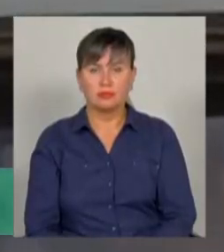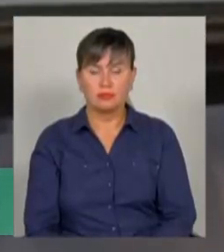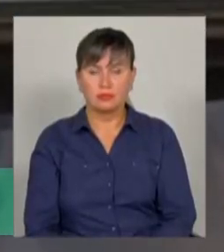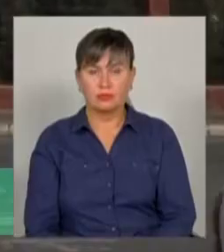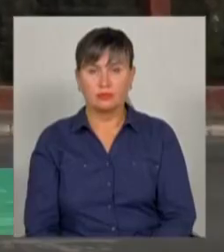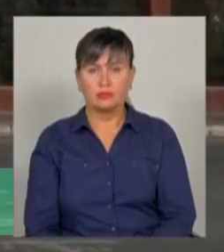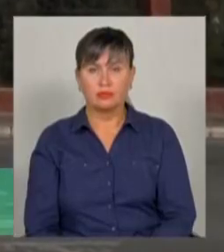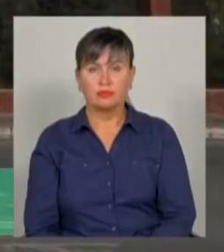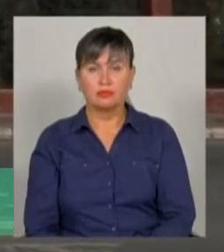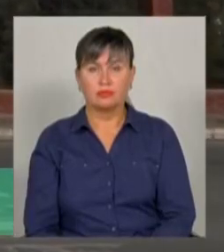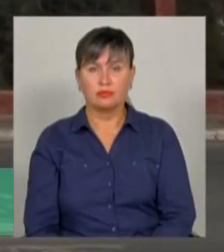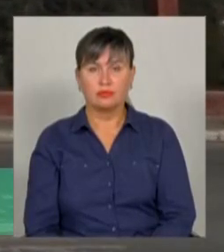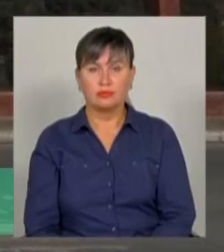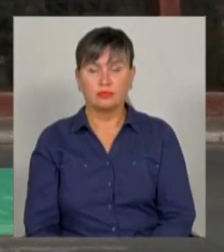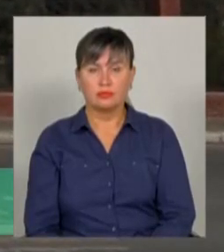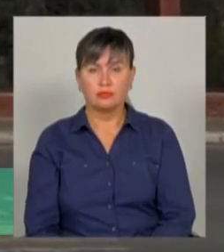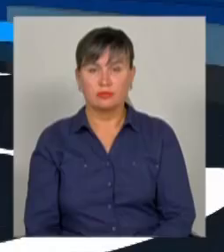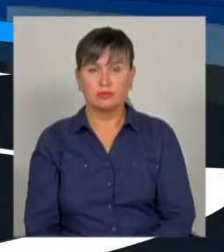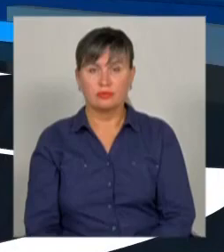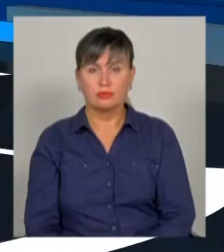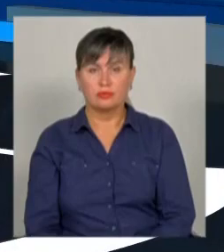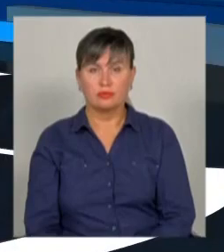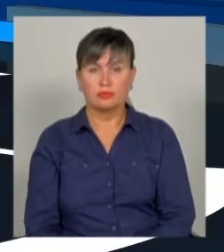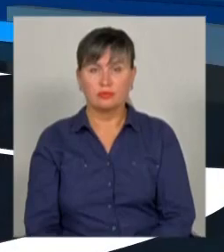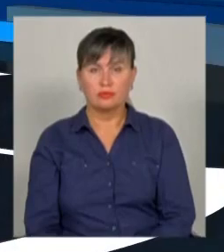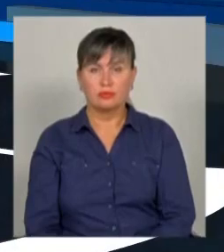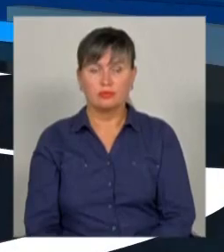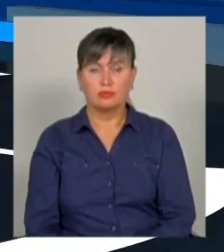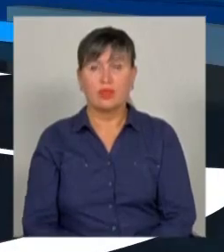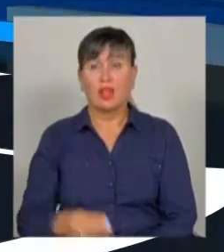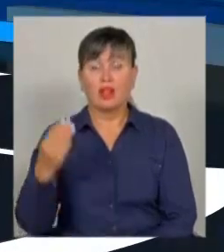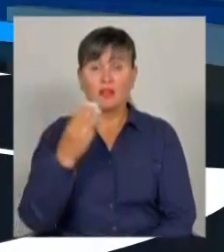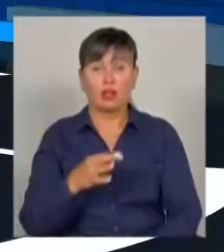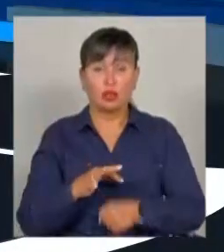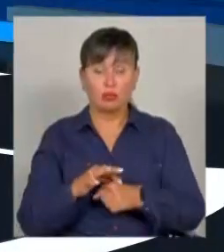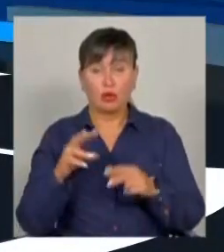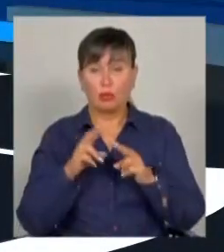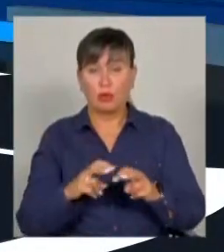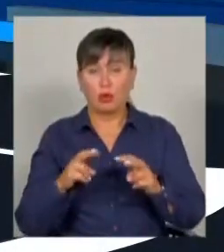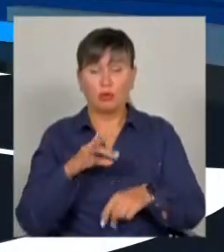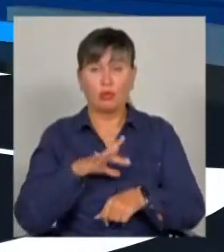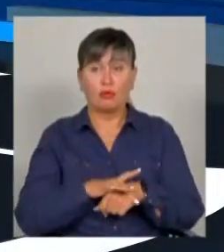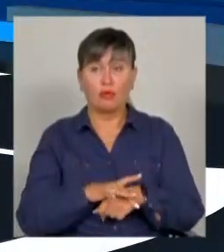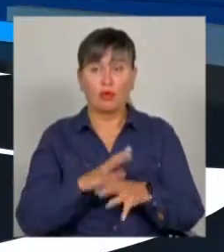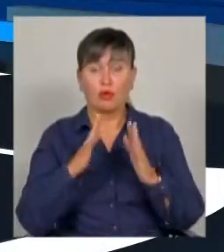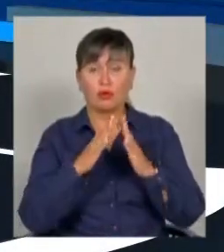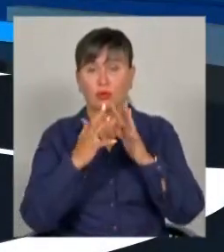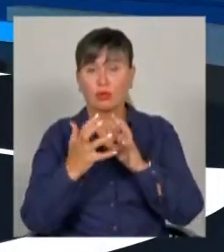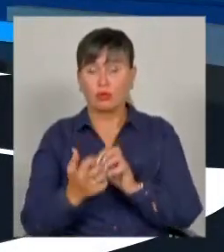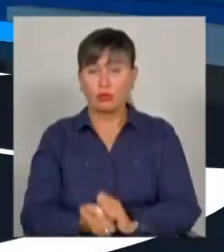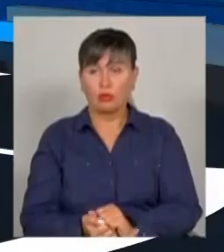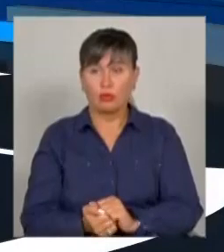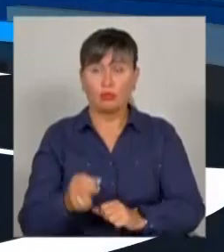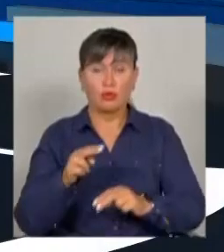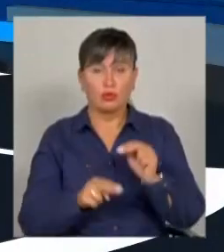телеканал «Алматы», Западно-Казахстанская область. В Актау проводят проверку по факту обрушения целого